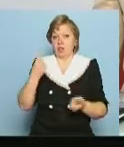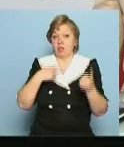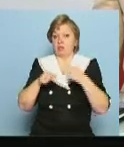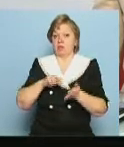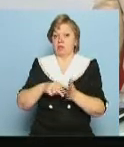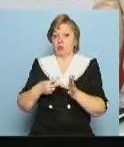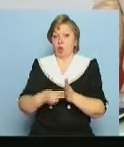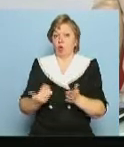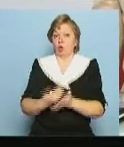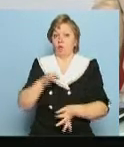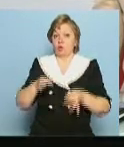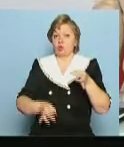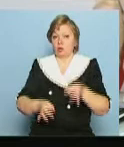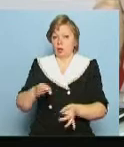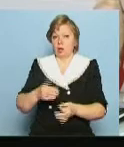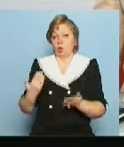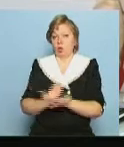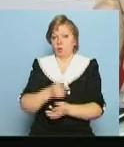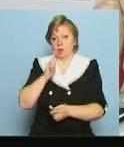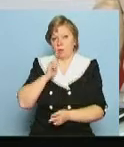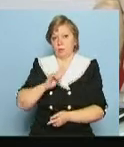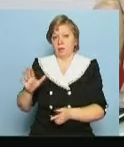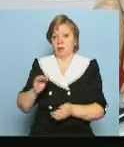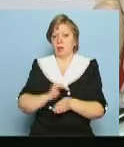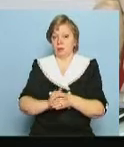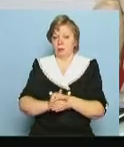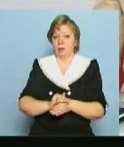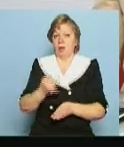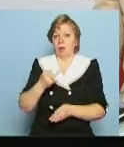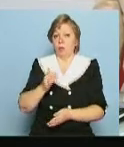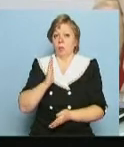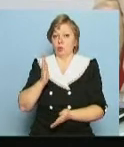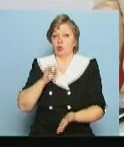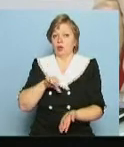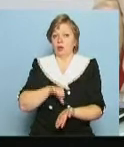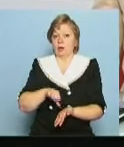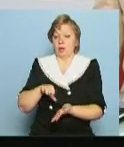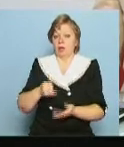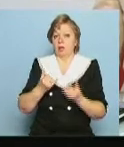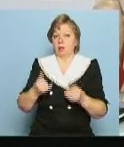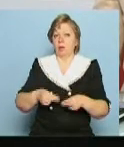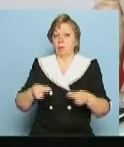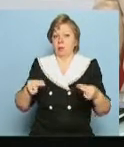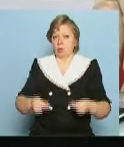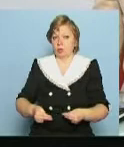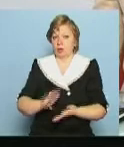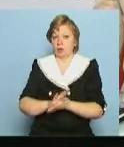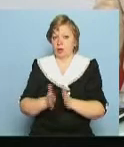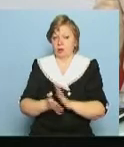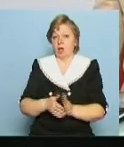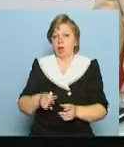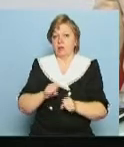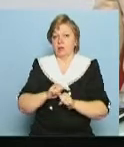имена новых талантов, а представителям предприятий республики – потенциальных клиентов для заключения патентов. С героями выставки